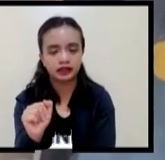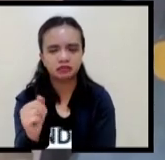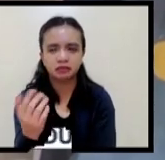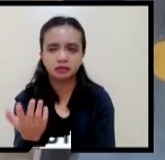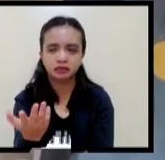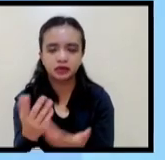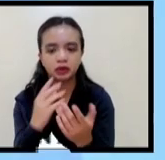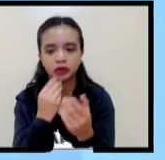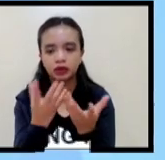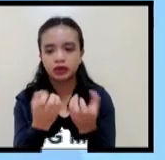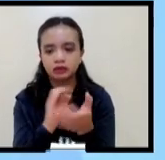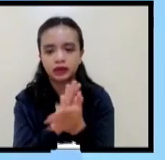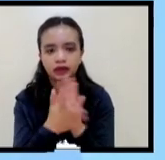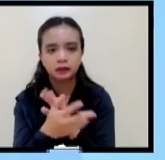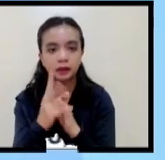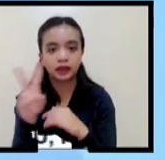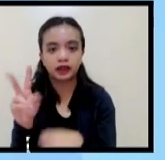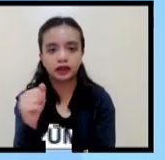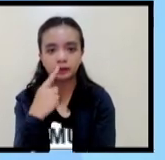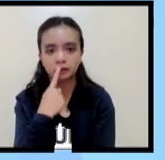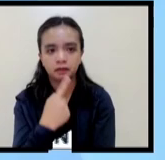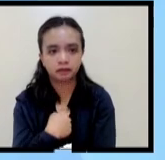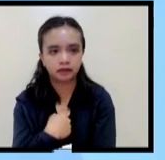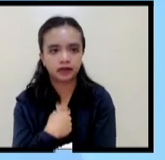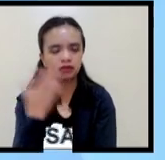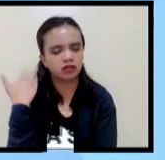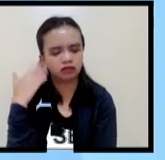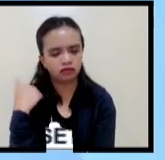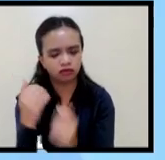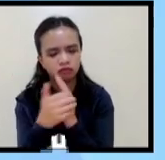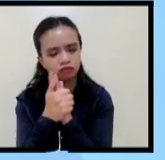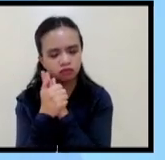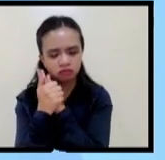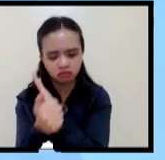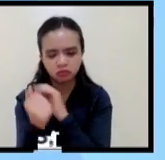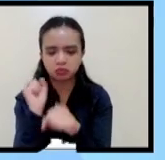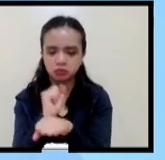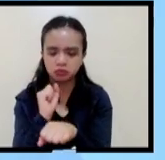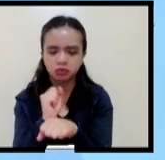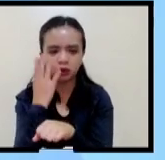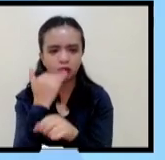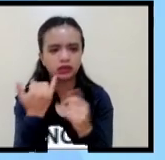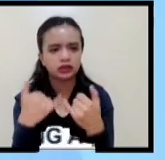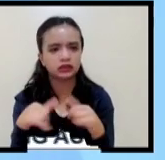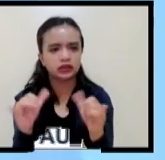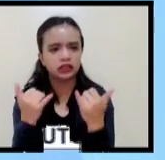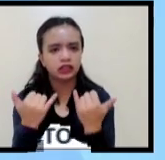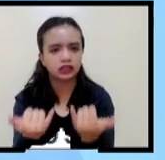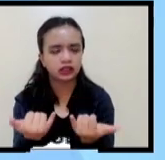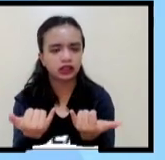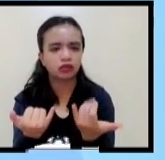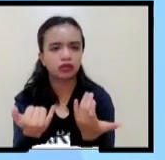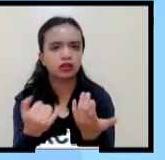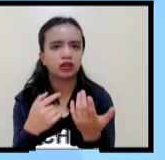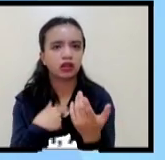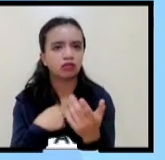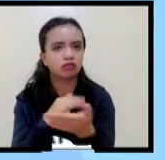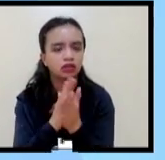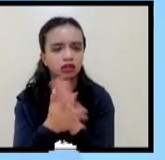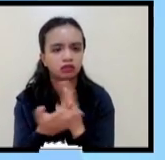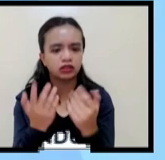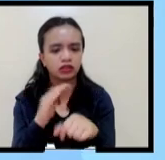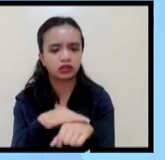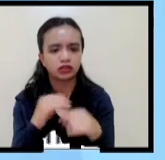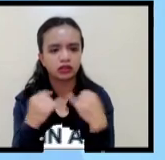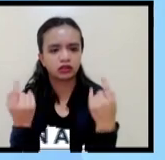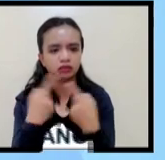mga aspiring virtual assistants na sabi nila, ang galing-galing ko dati sa work ko, bakit ngayon na nag-virtual, virtual na nga lang, bakit